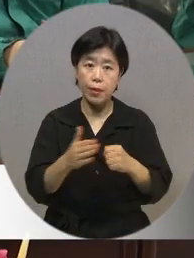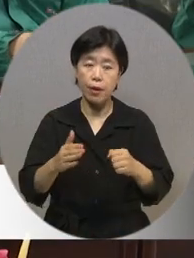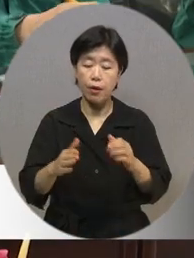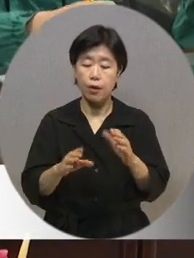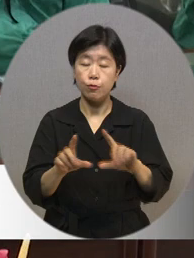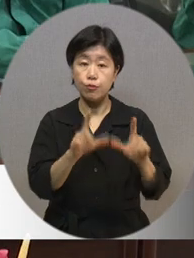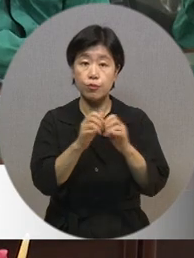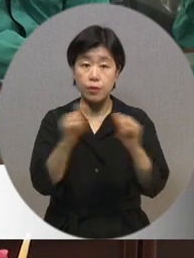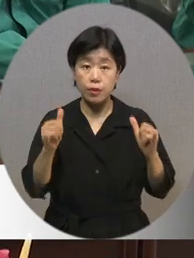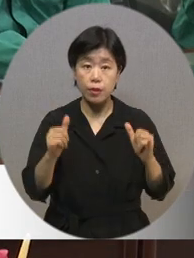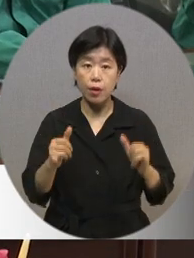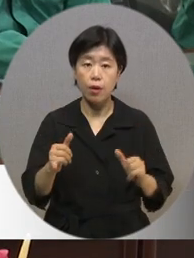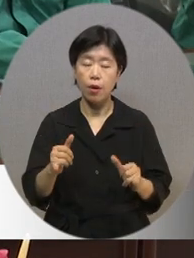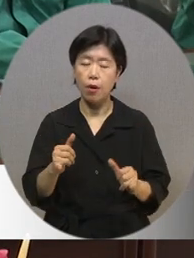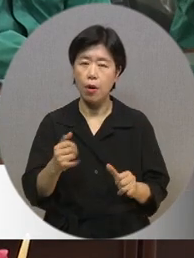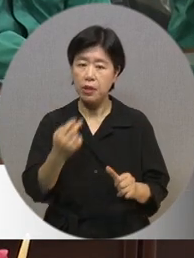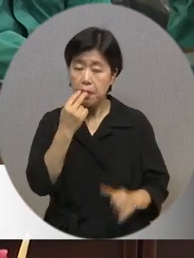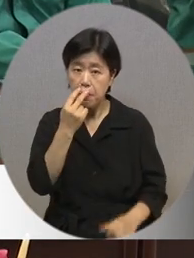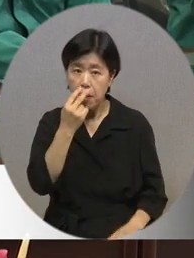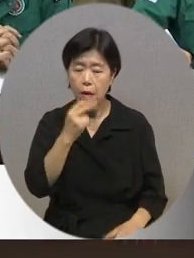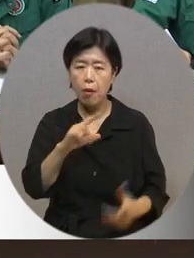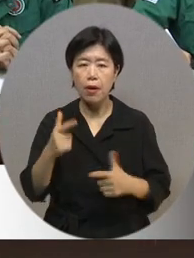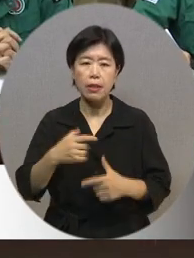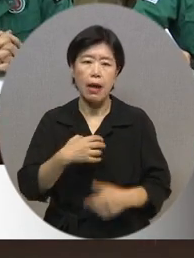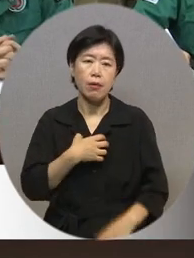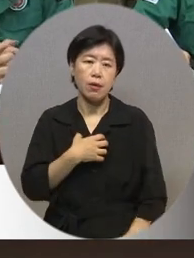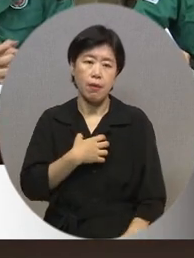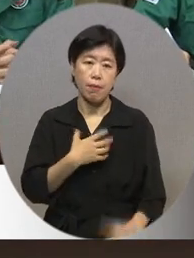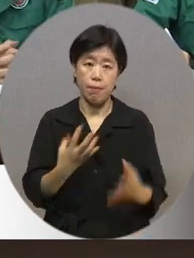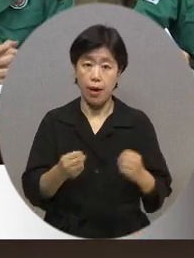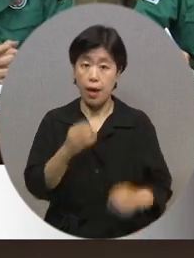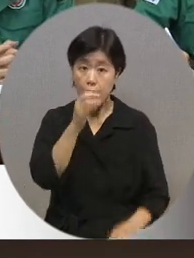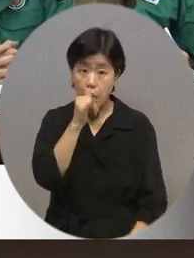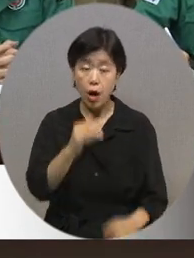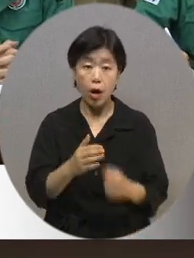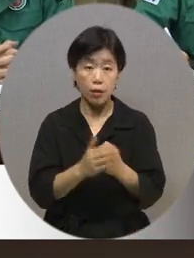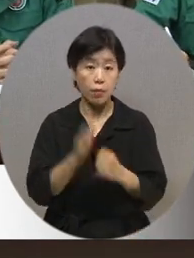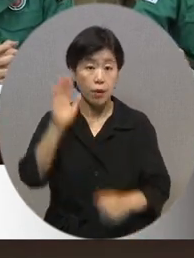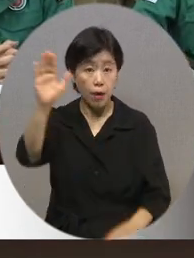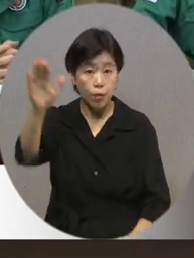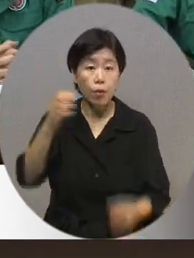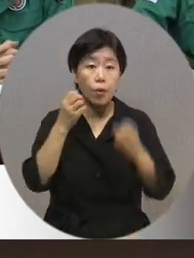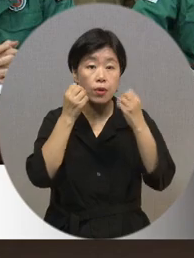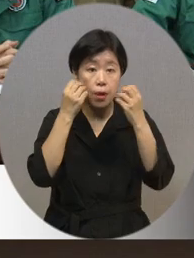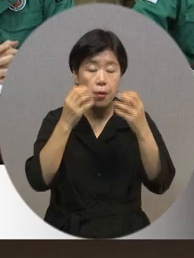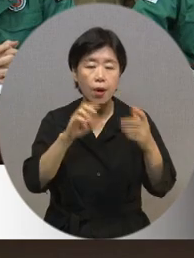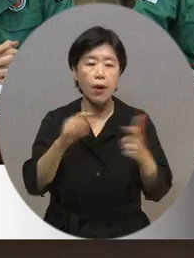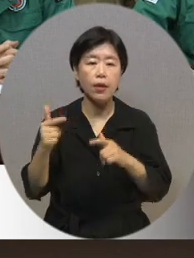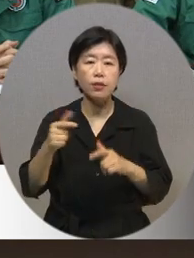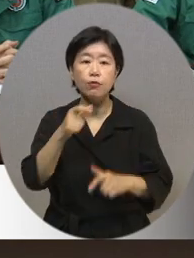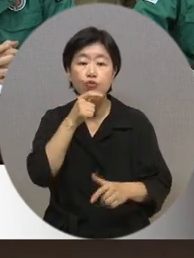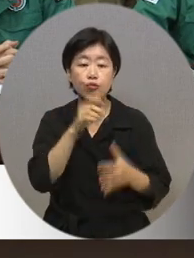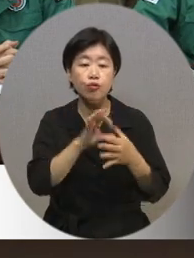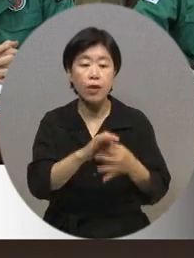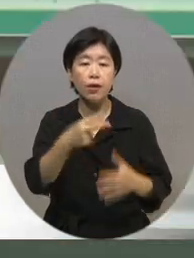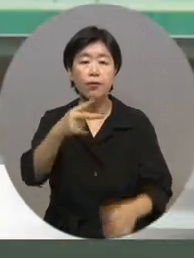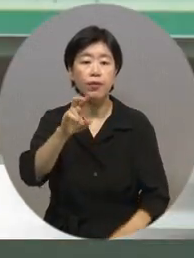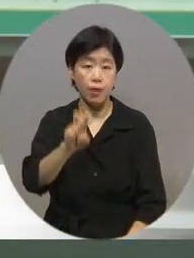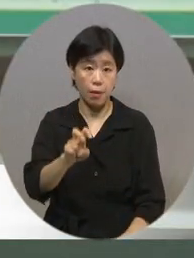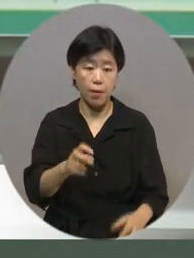상황에서 정부의 신규 댐 건설 계획과 자흥댐과 주암댐 수원 연계 사업 추진에 감사의 뜻을